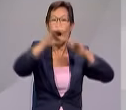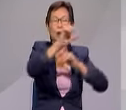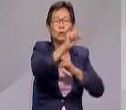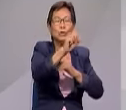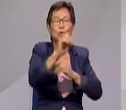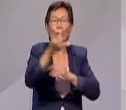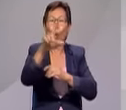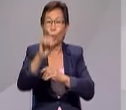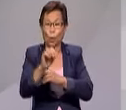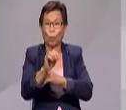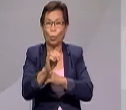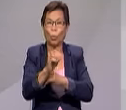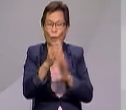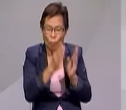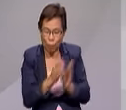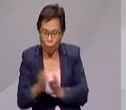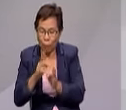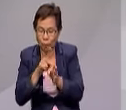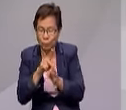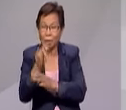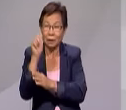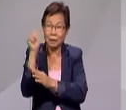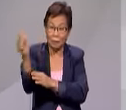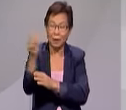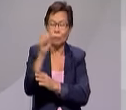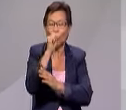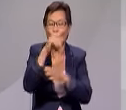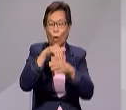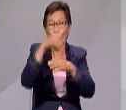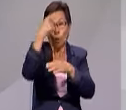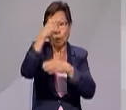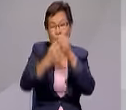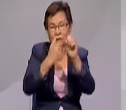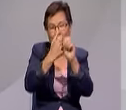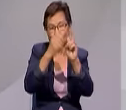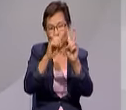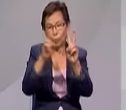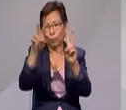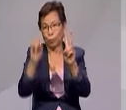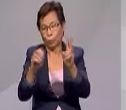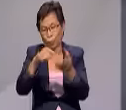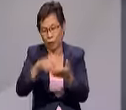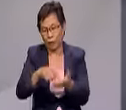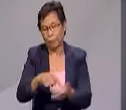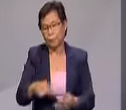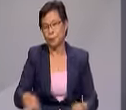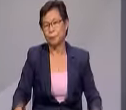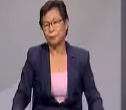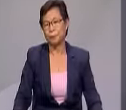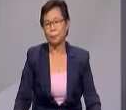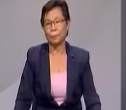Solo yang turut menyusun rapi kerjaya seninya untuk tahun 2020 ini.